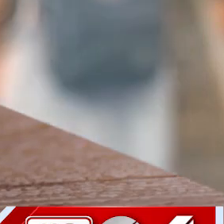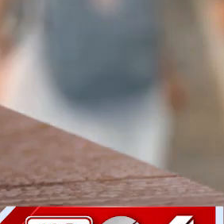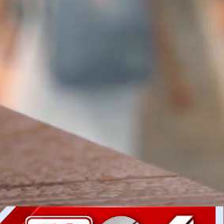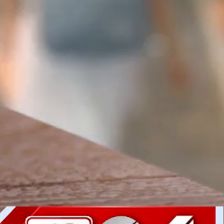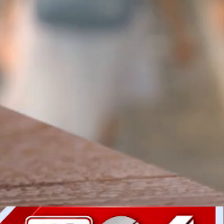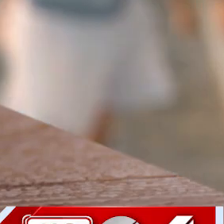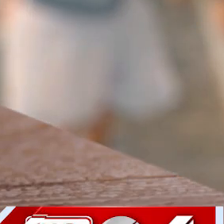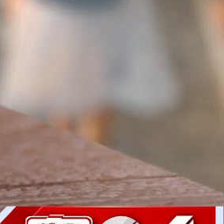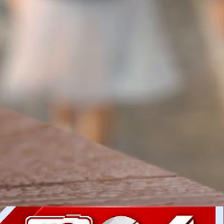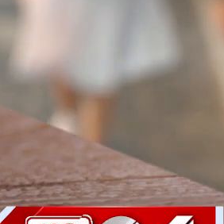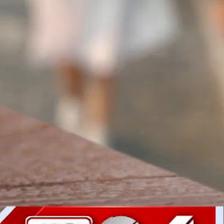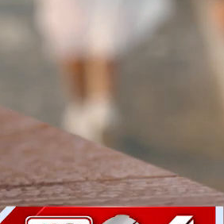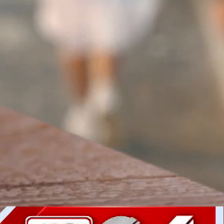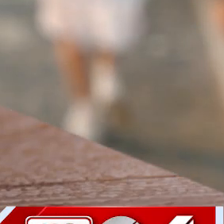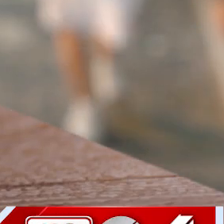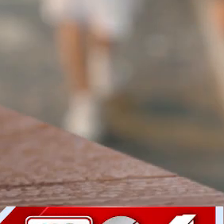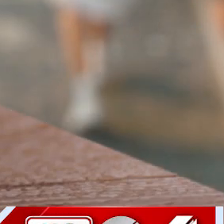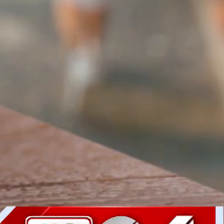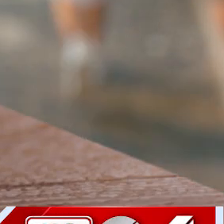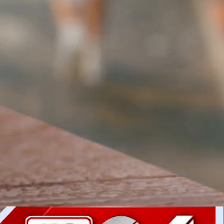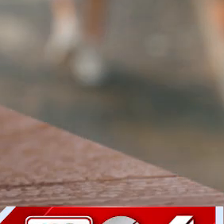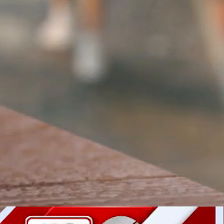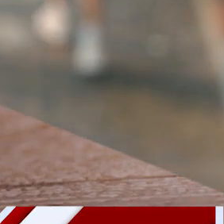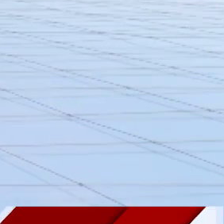සැමදා සමහන් සැමදා සුවෙන්